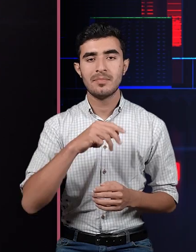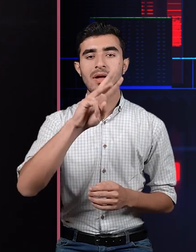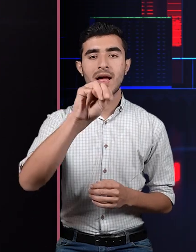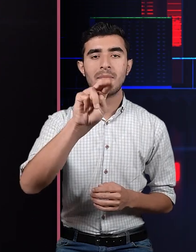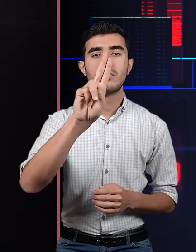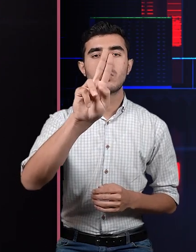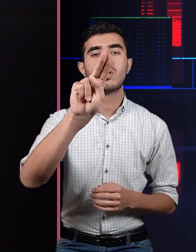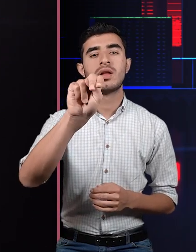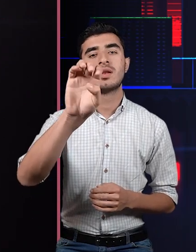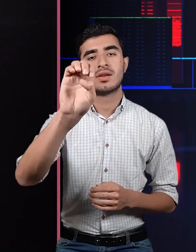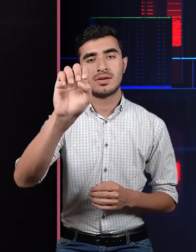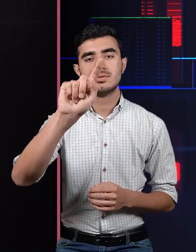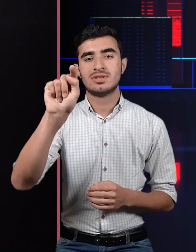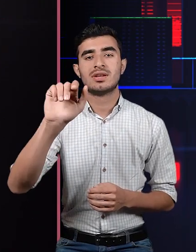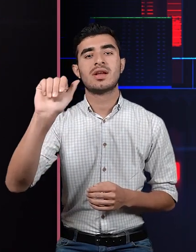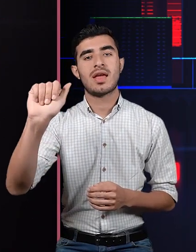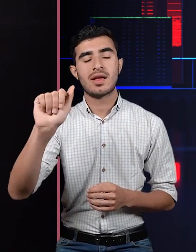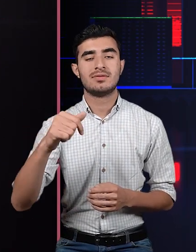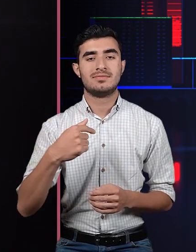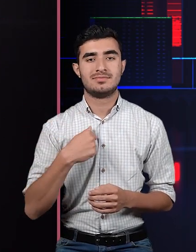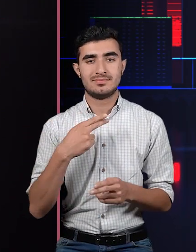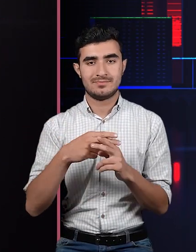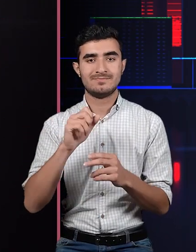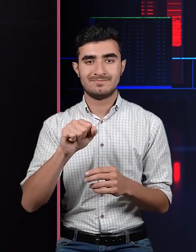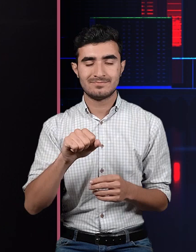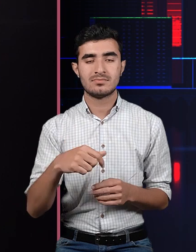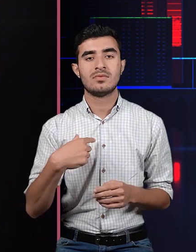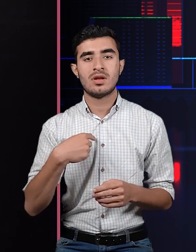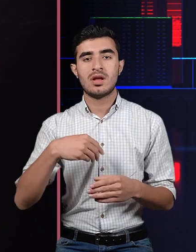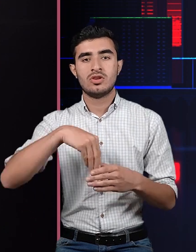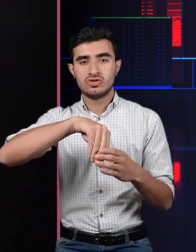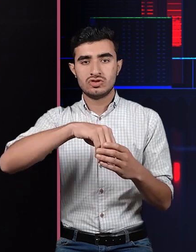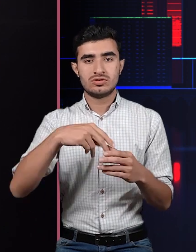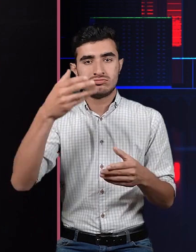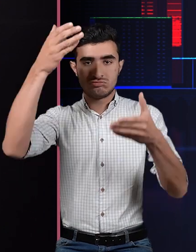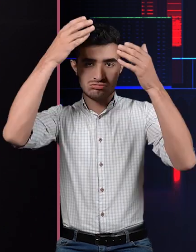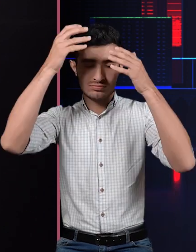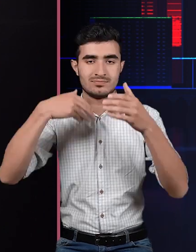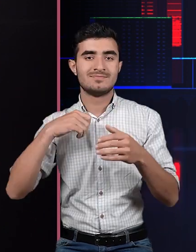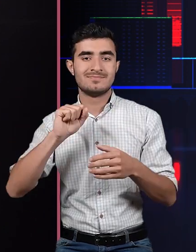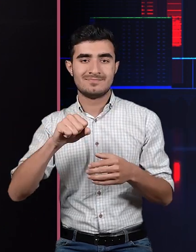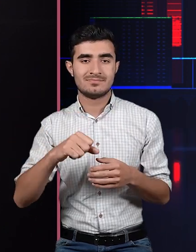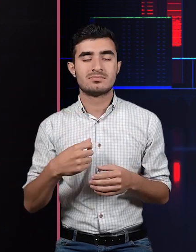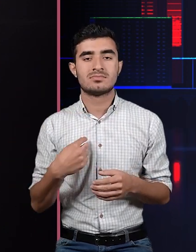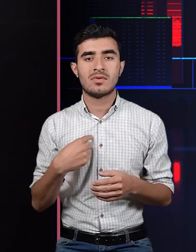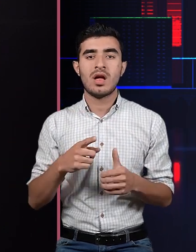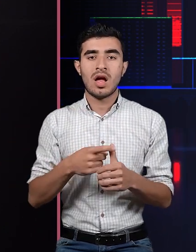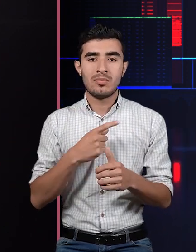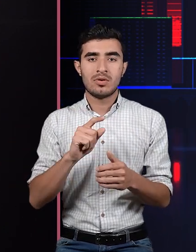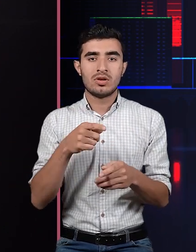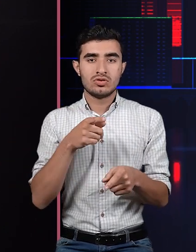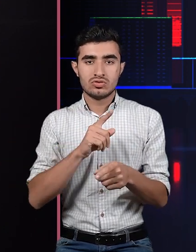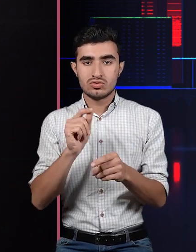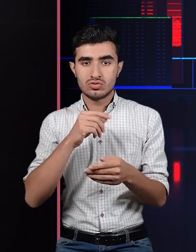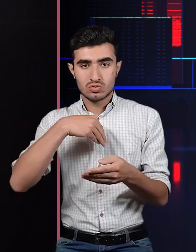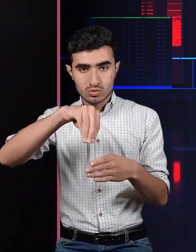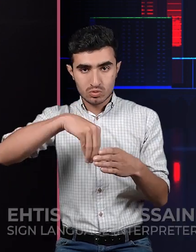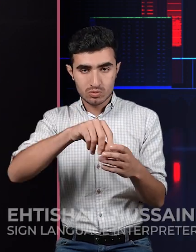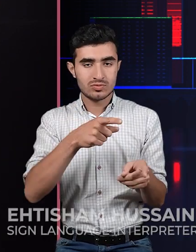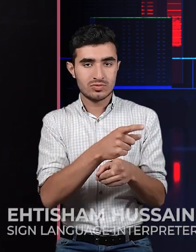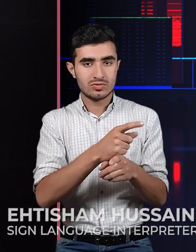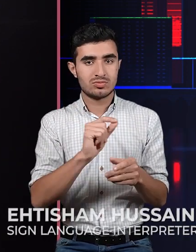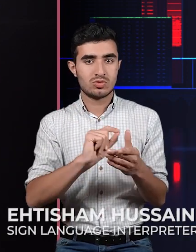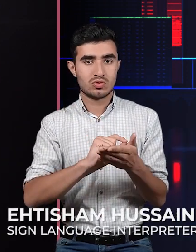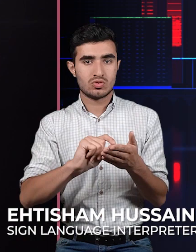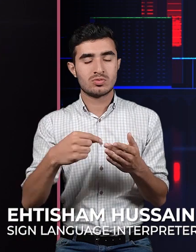आई एम मुनीज़े खालिद एंड आई एम अ शेफ. आई हैव माई ओन कुकिंग स्कूल एंड आई हैव बीन वर्किंग सिंस आई वॉज 15. माई लाइफ इज़ ऑल